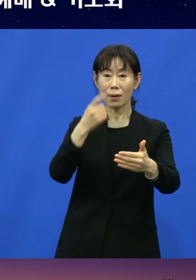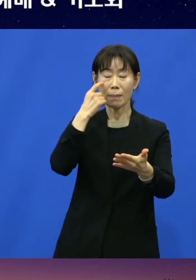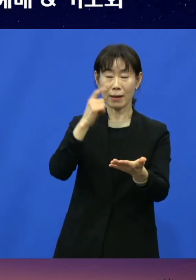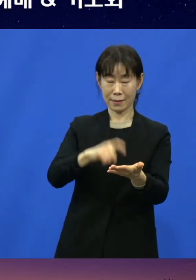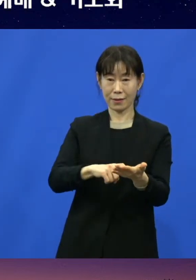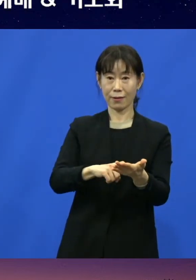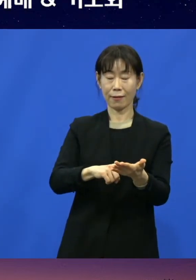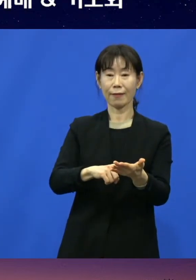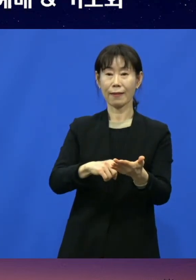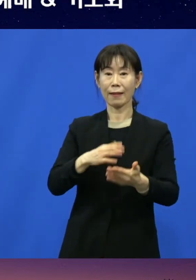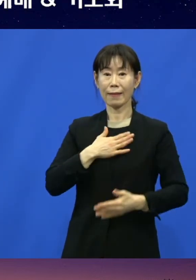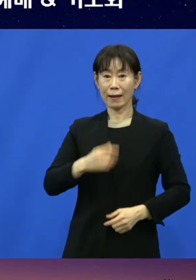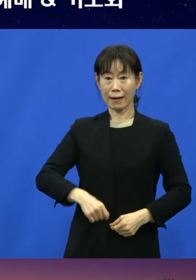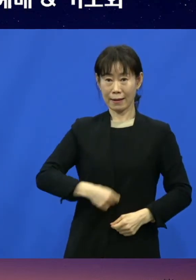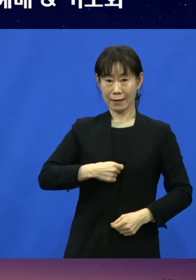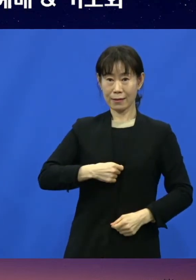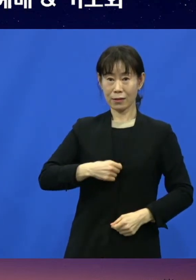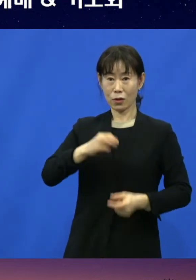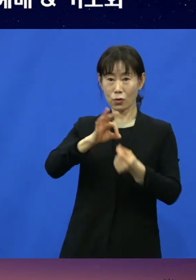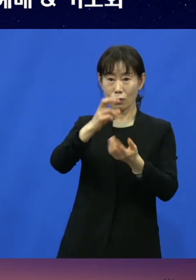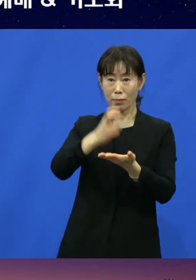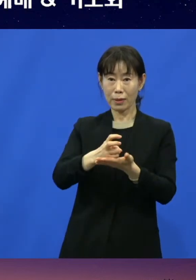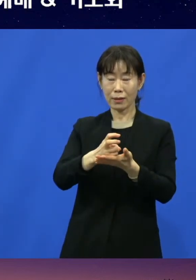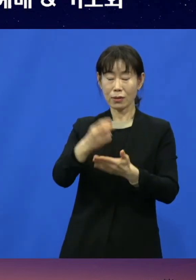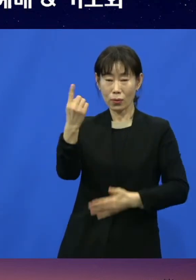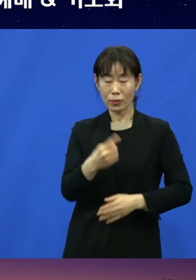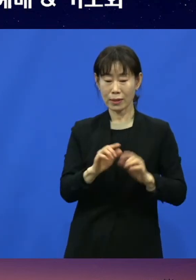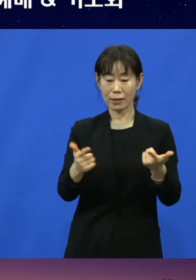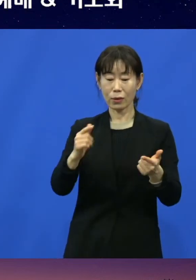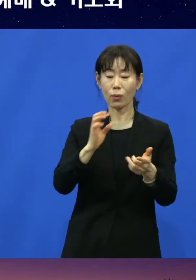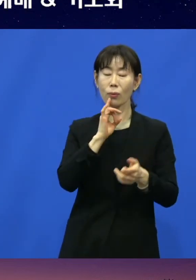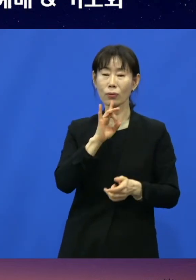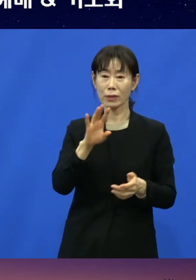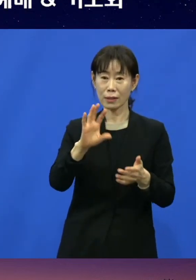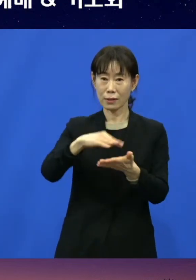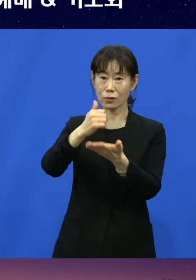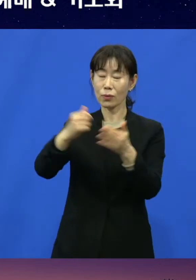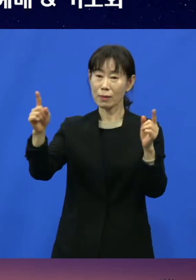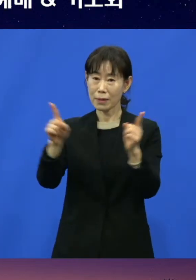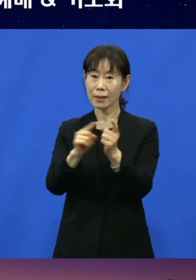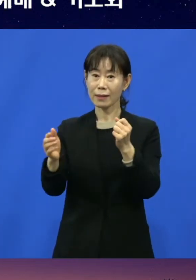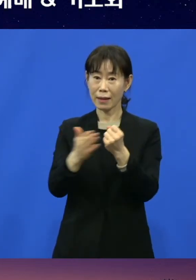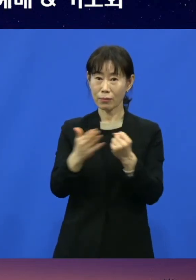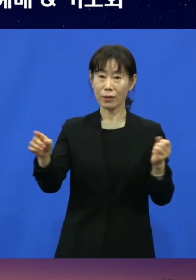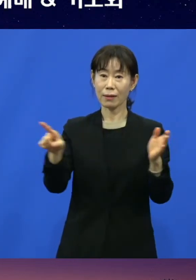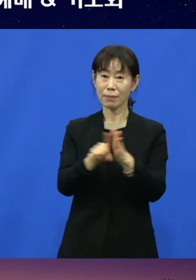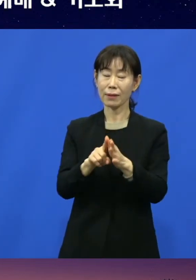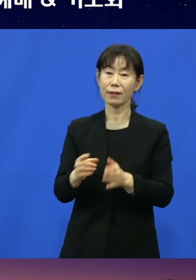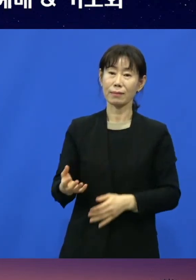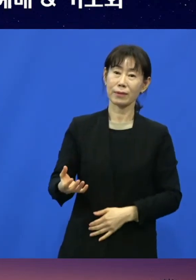내가 가진 의는 율법에서 난 것이 아니요 오직 그리스도를 믿음으로 말미암는 것이니 곧 믿음으로